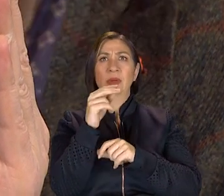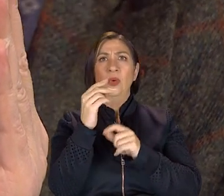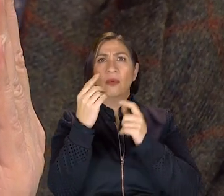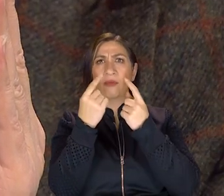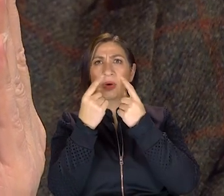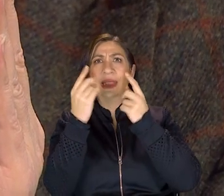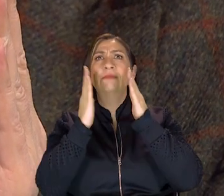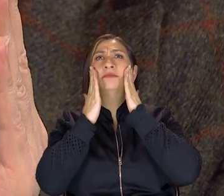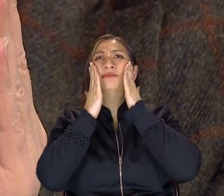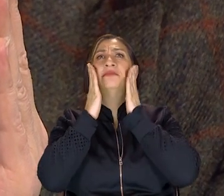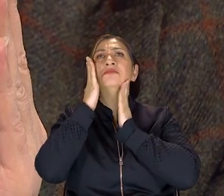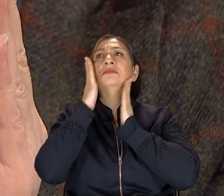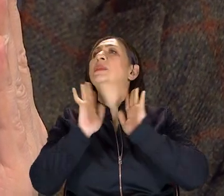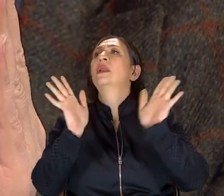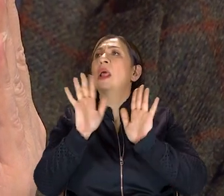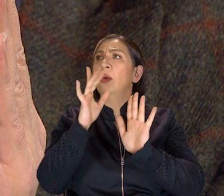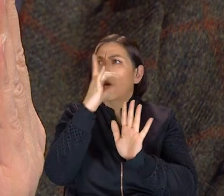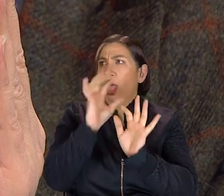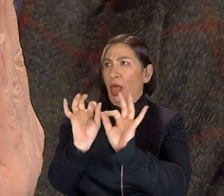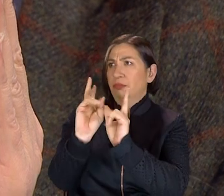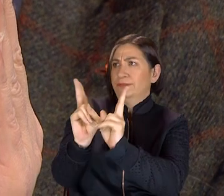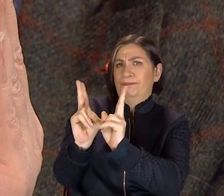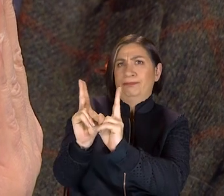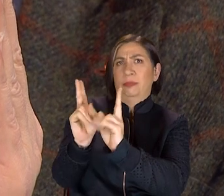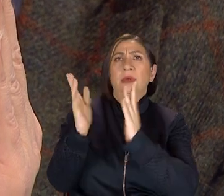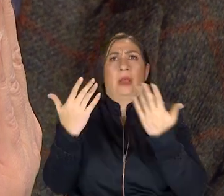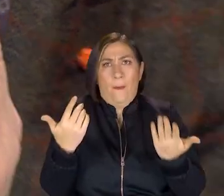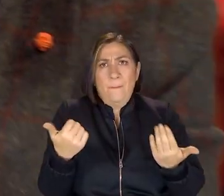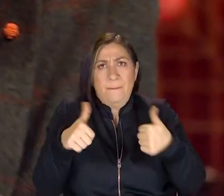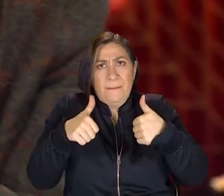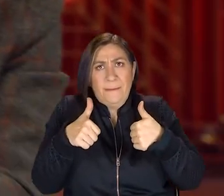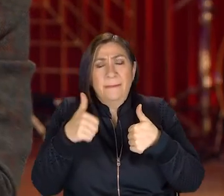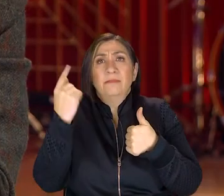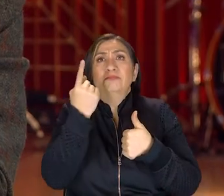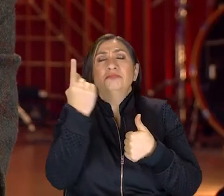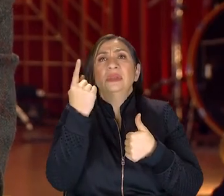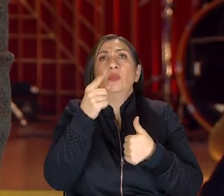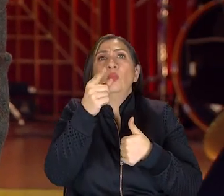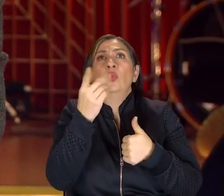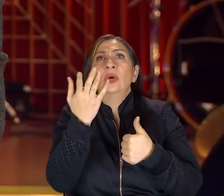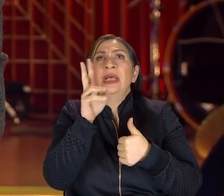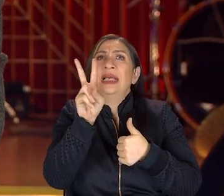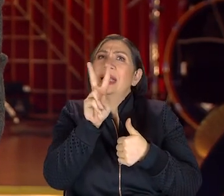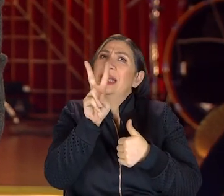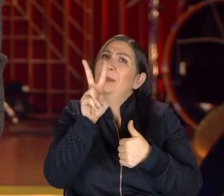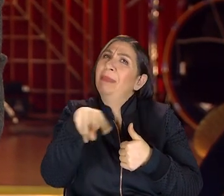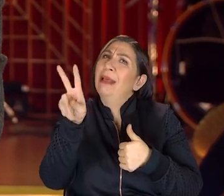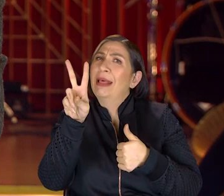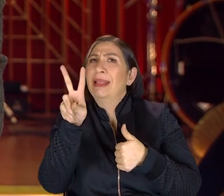retouch görünmüyor. Yani bu sensin, evet. Tamam ama... Bir şey yani bu kaç işte